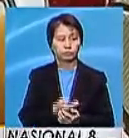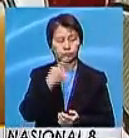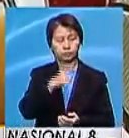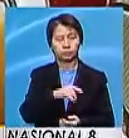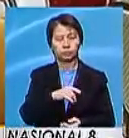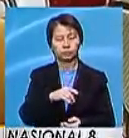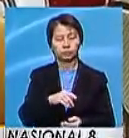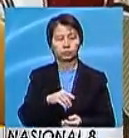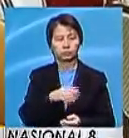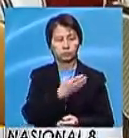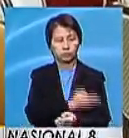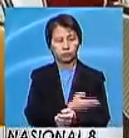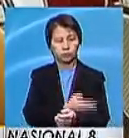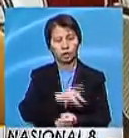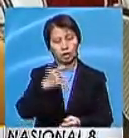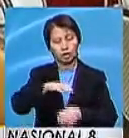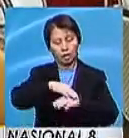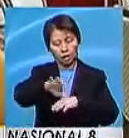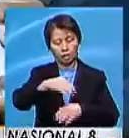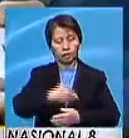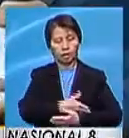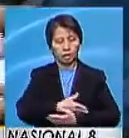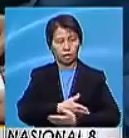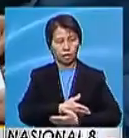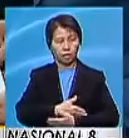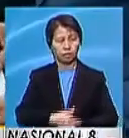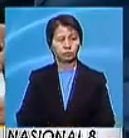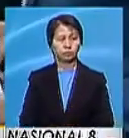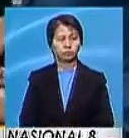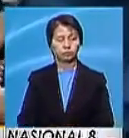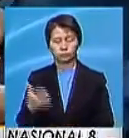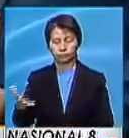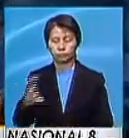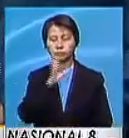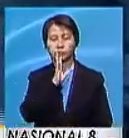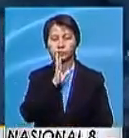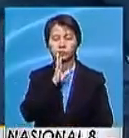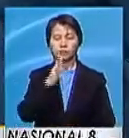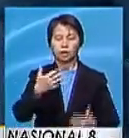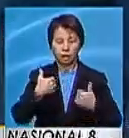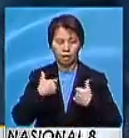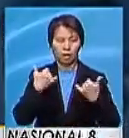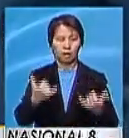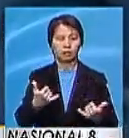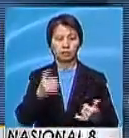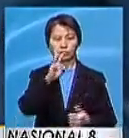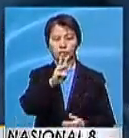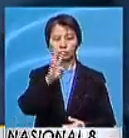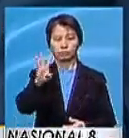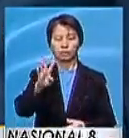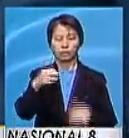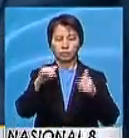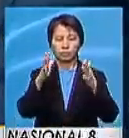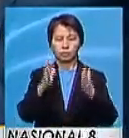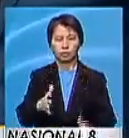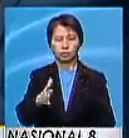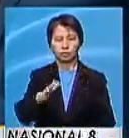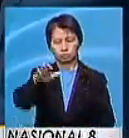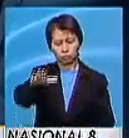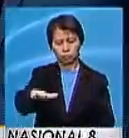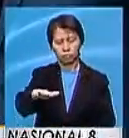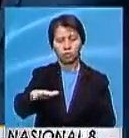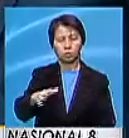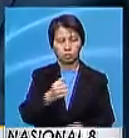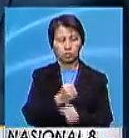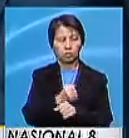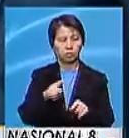waris-waris yang lain yang mungkin nak hantar anak-anak ke. Beliau berkata ketika ini terdapat kira-kira 64 atlet cilik menjalani